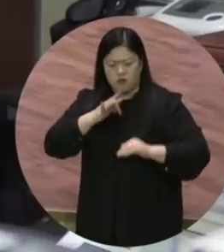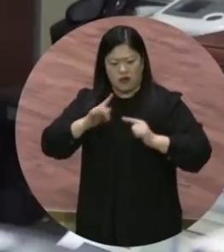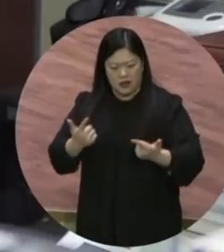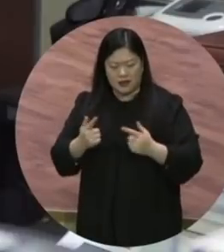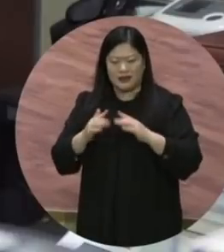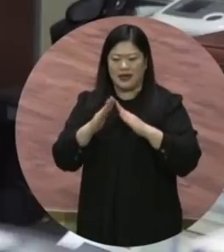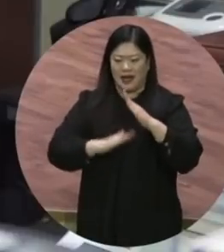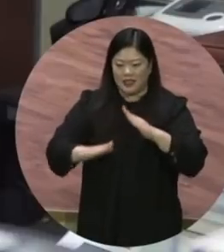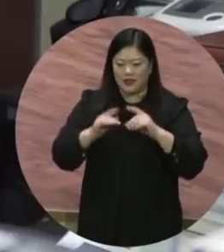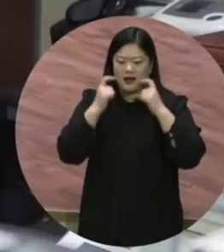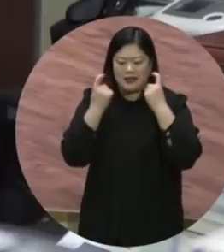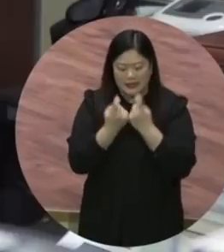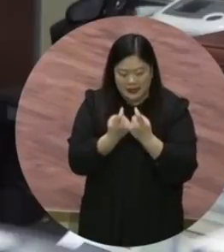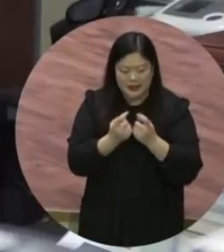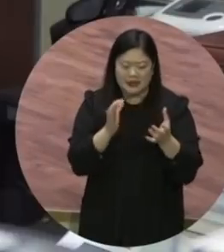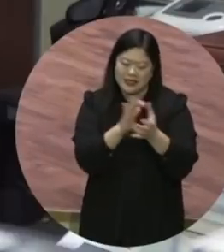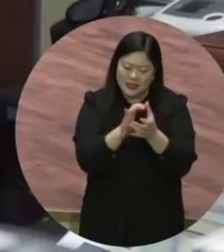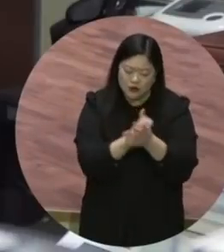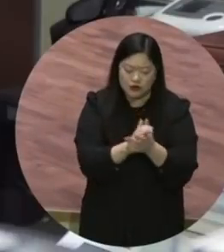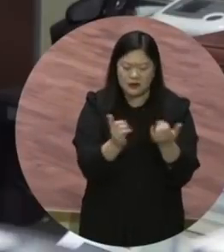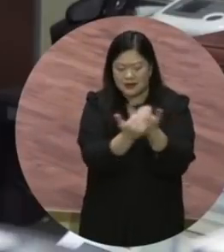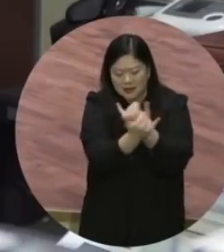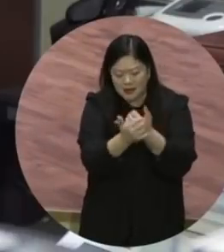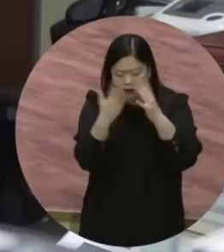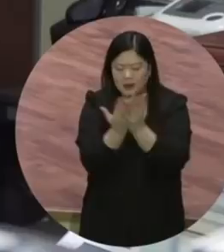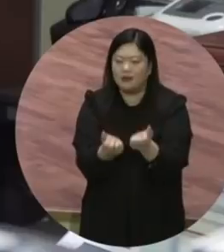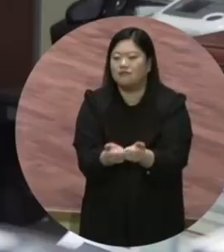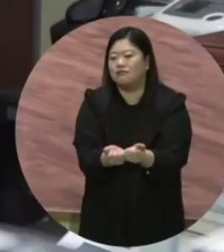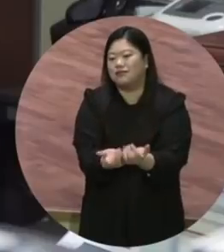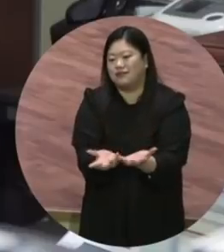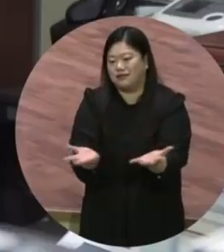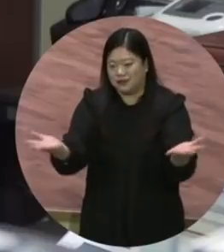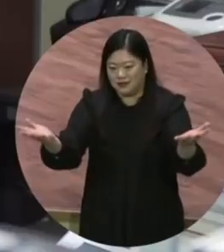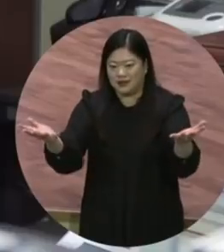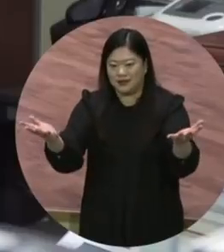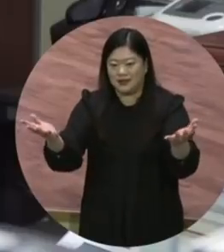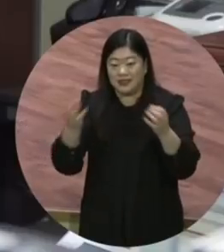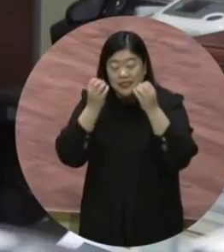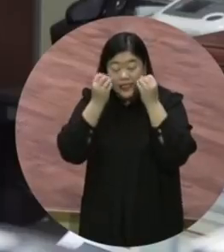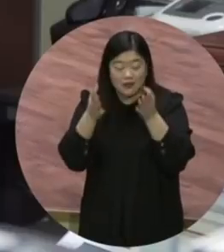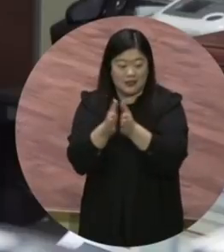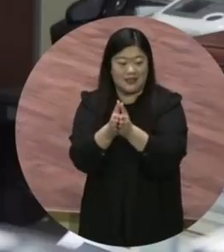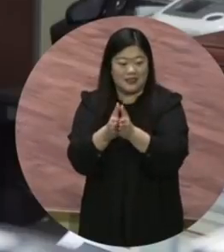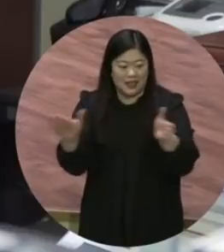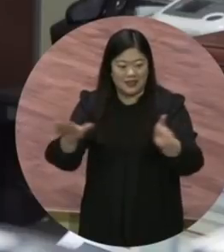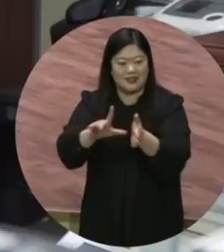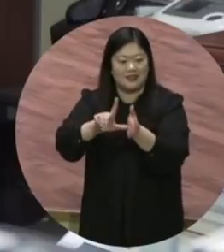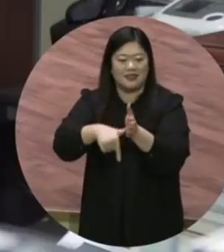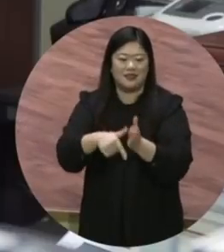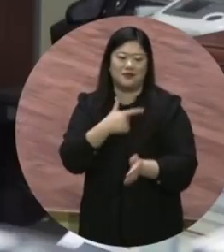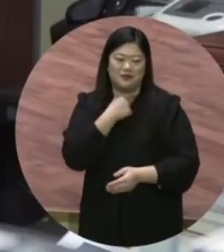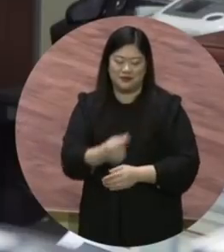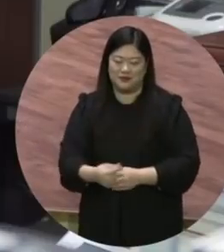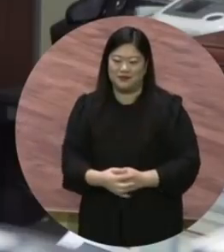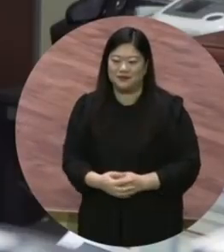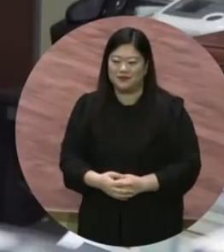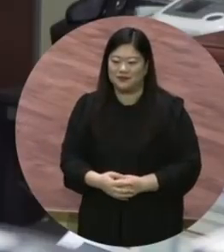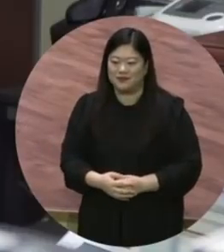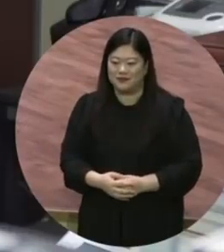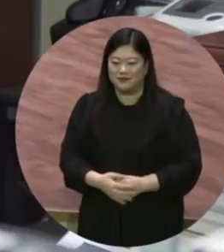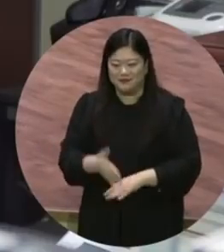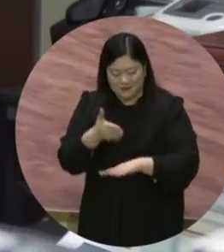자녀들에게 다시 한번 신명의 부흥이 일어나고 새로운 결단이 되어지는 그런 기회가 되길